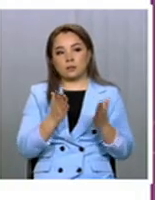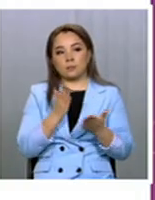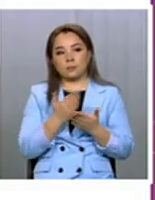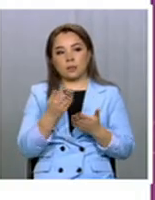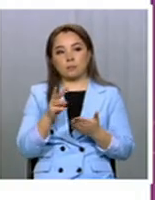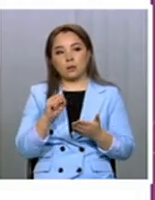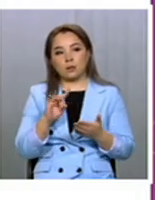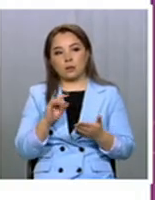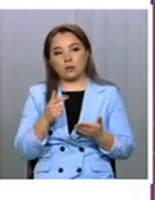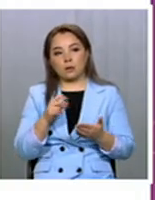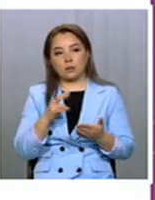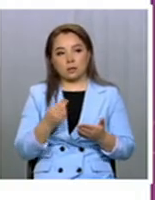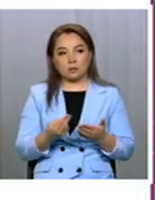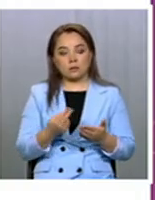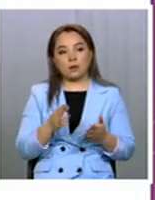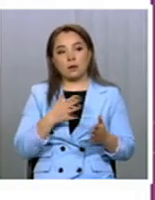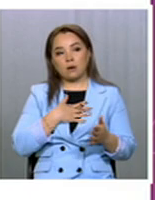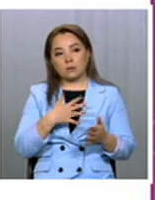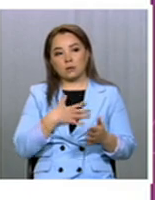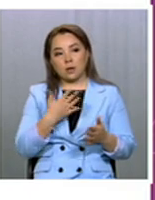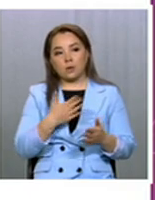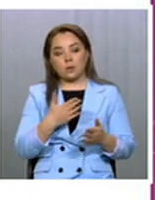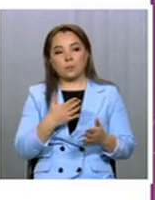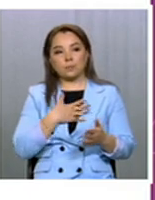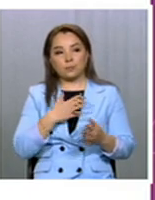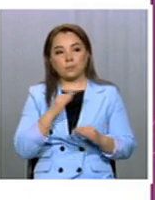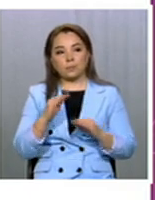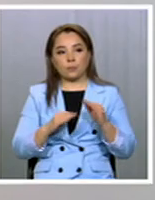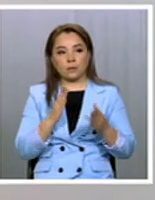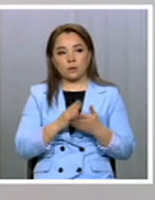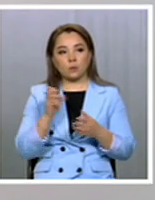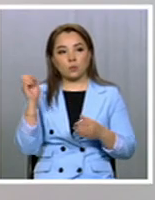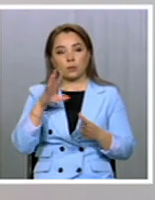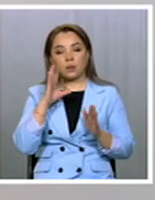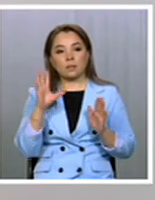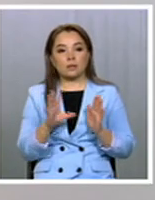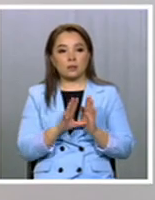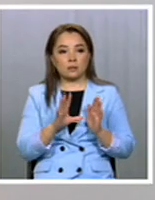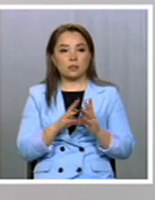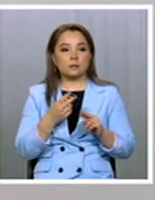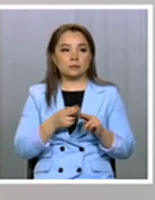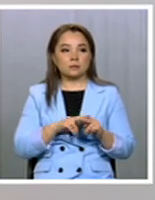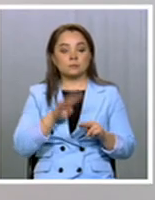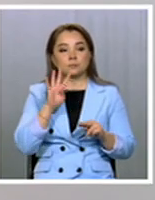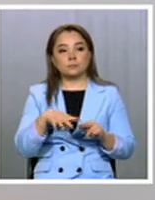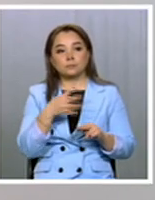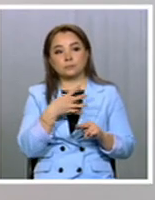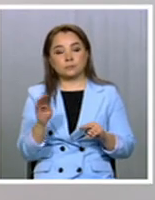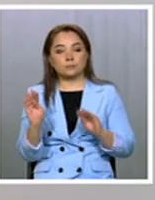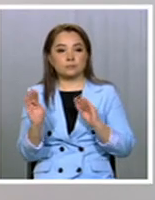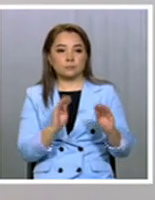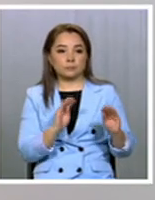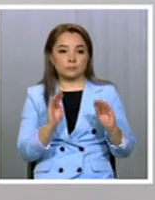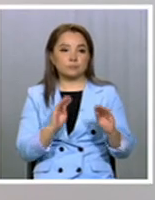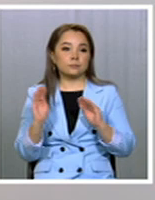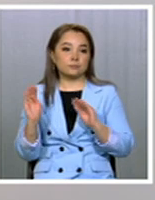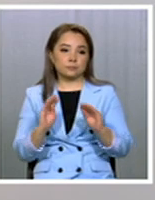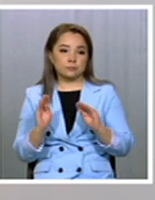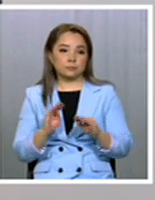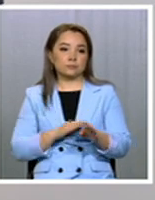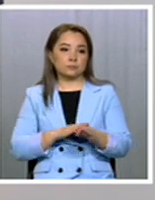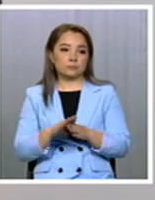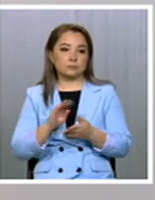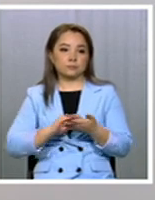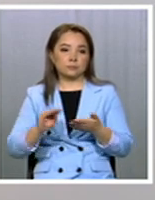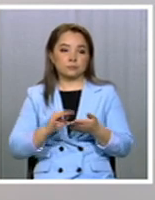маргениц, атмосферадағы оттегі, күн энергиясы. Яғни, балалар, сарқылмайтын,